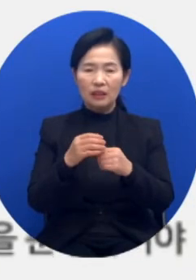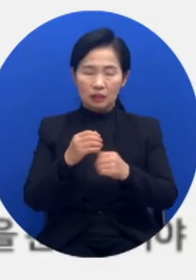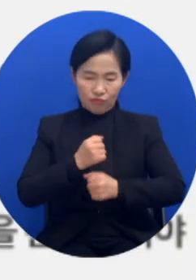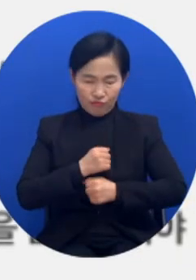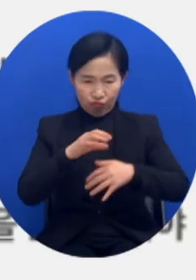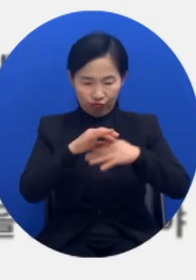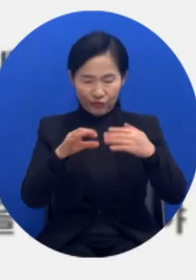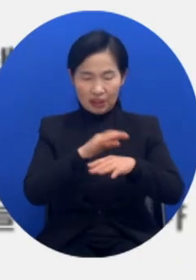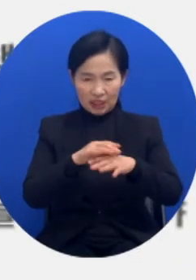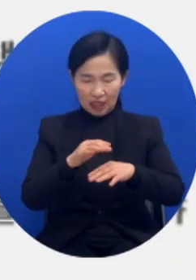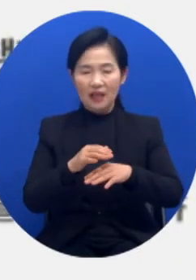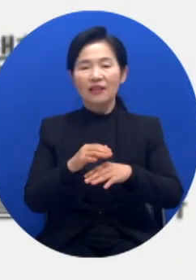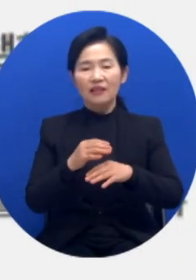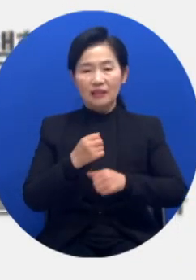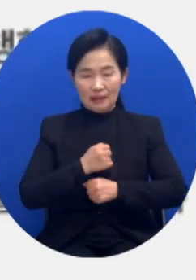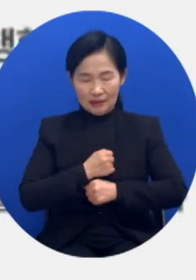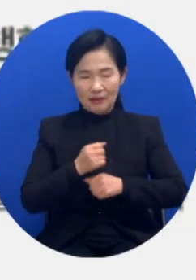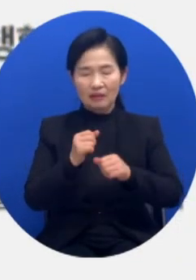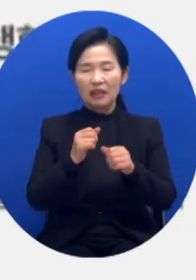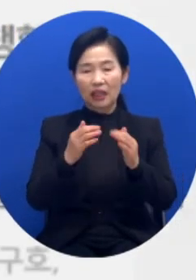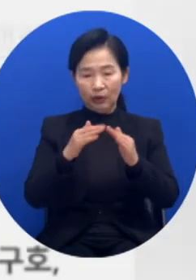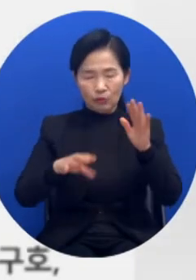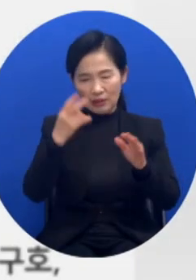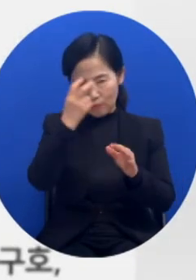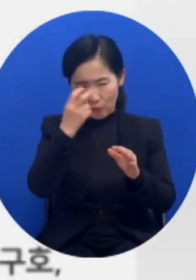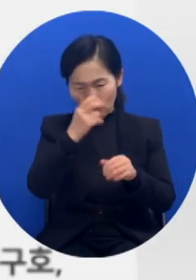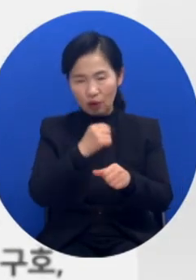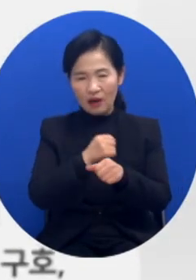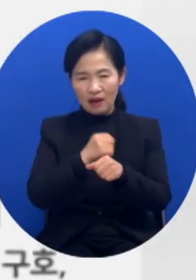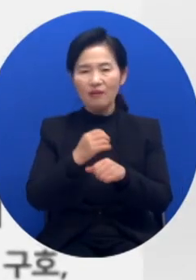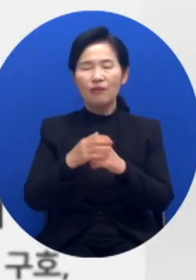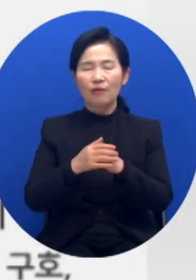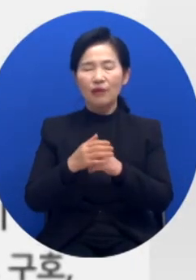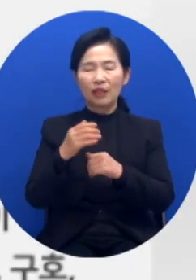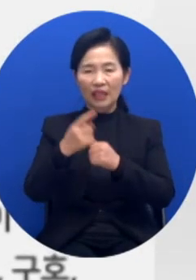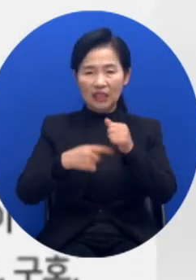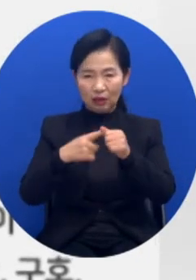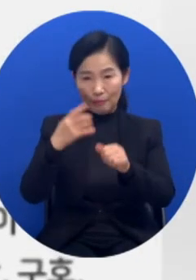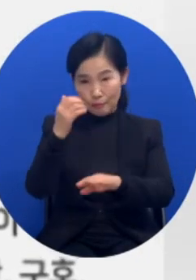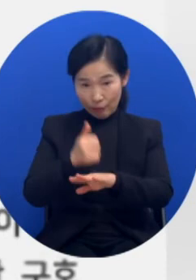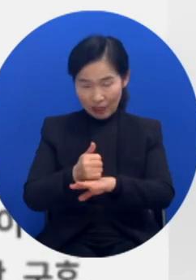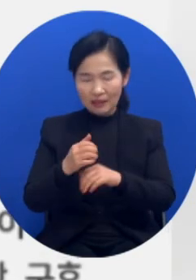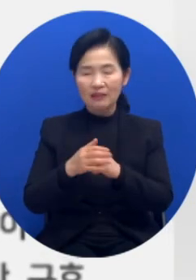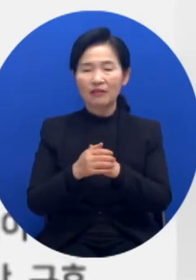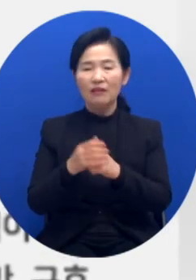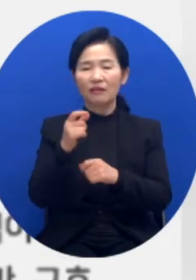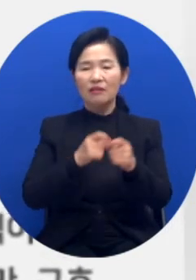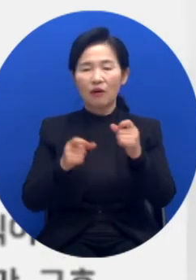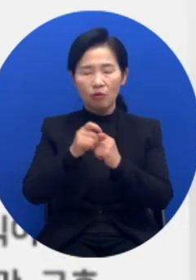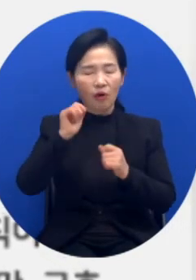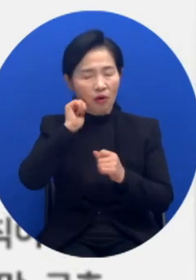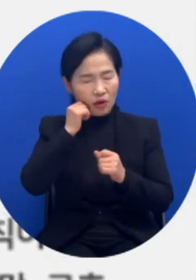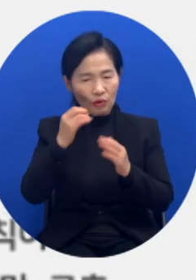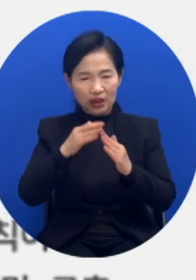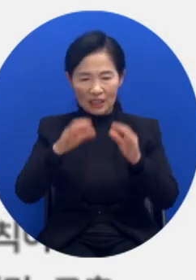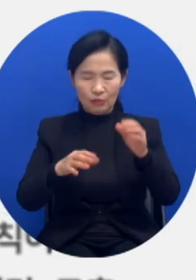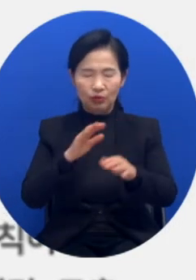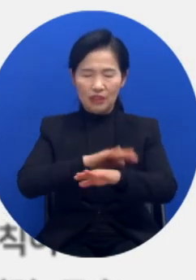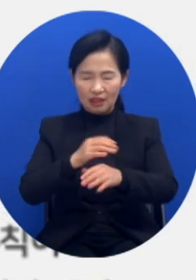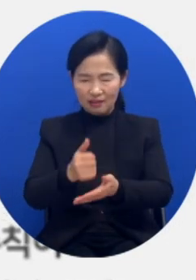이웃을 코로나 1 그로부터 지키고 연말 연시를 맞아 소외된 이웃을 그리스도의 사랑으로 섬겨 달라 고 전했습니다